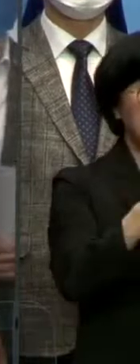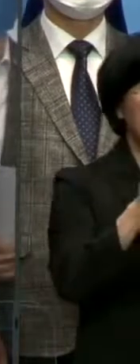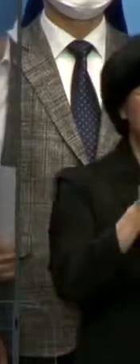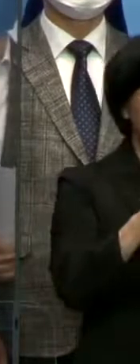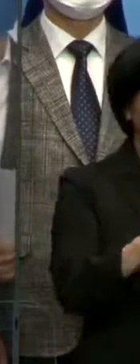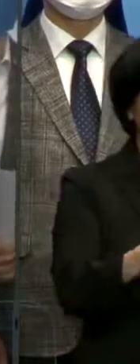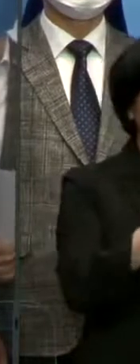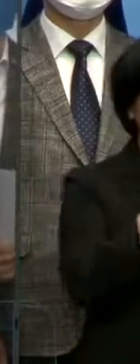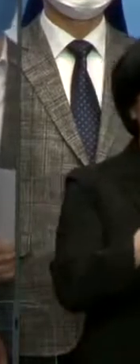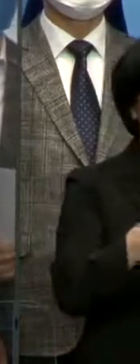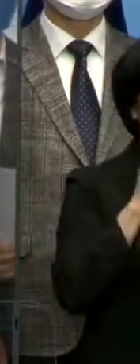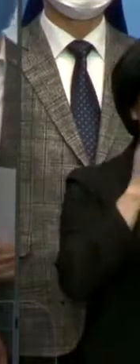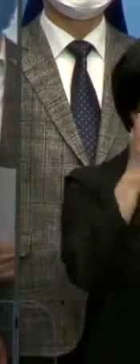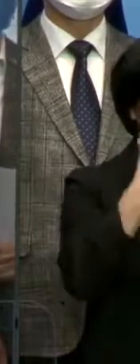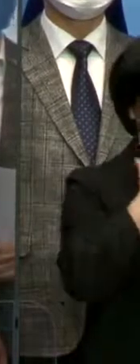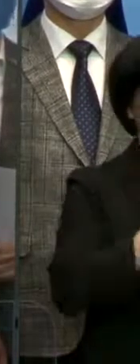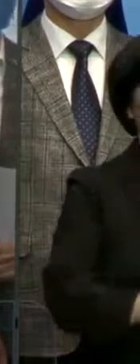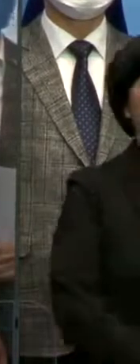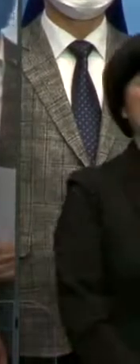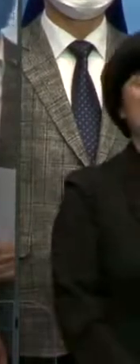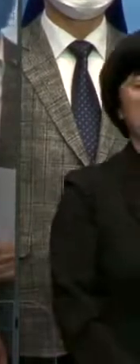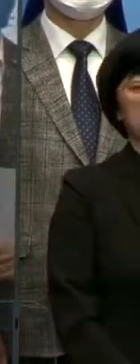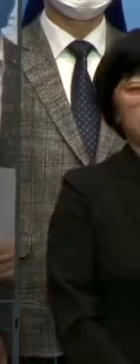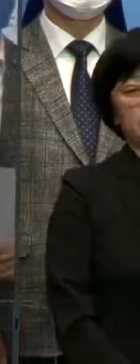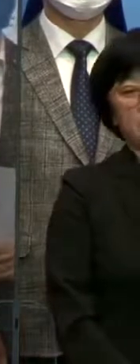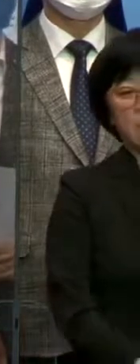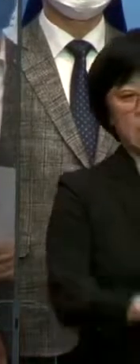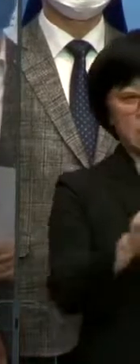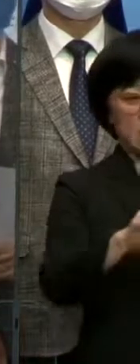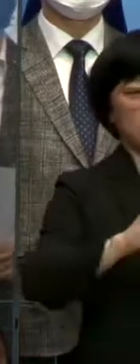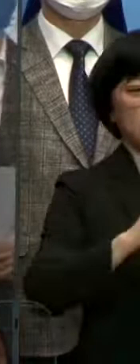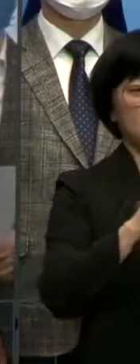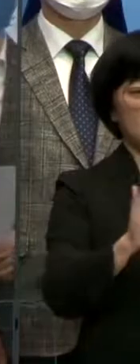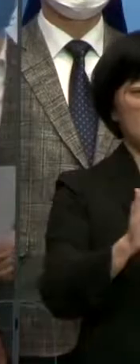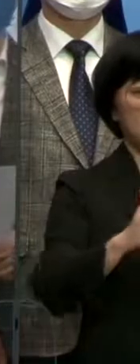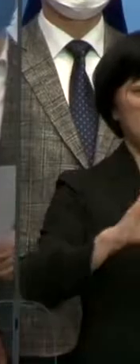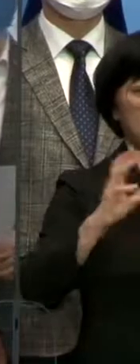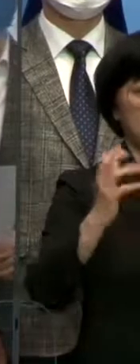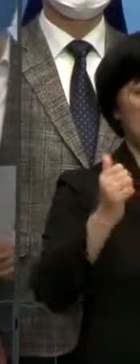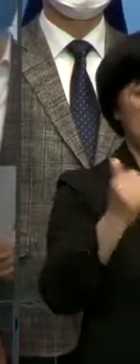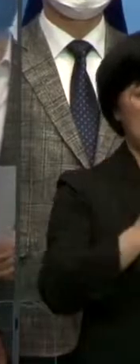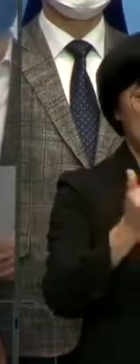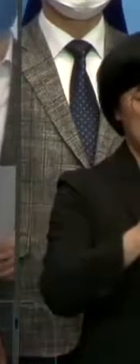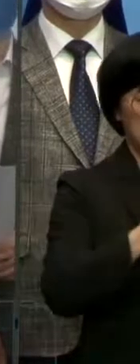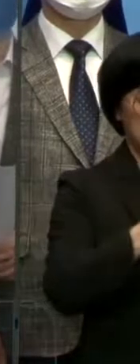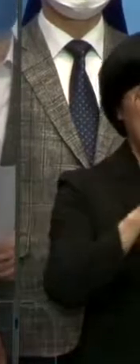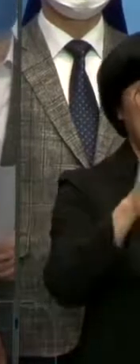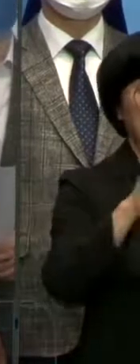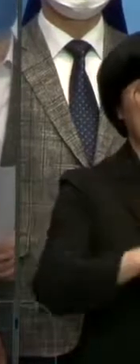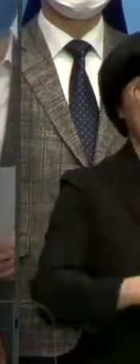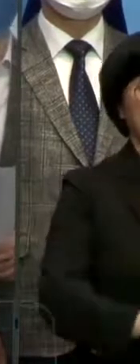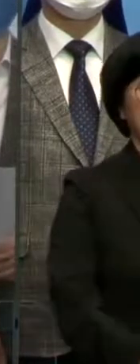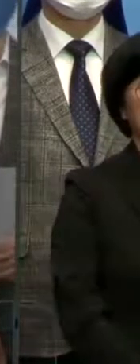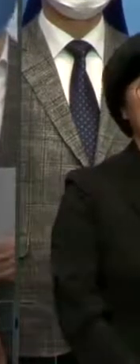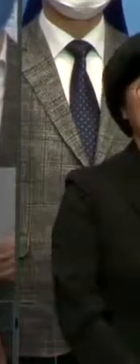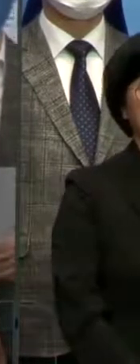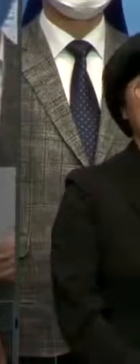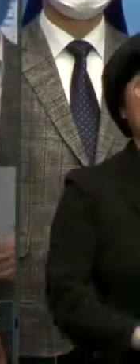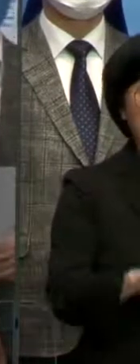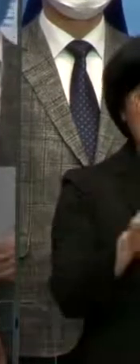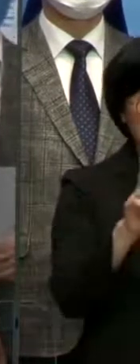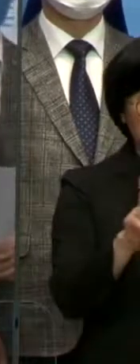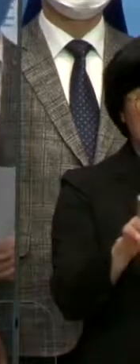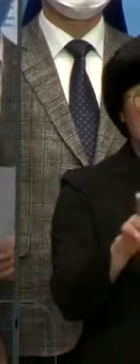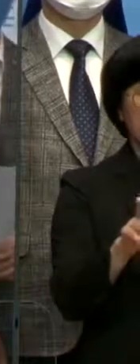때보다 더 높습니다. 이제 국민들의 목소리에 국회가 응답해야 할 시간입니다. 그게